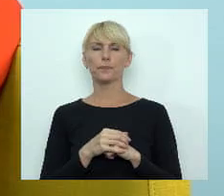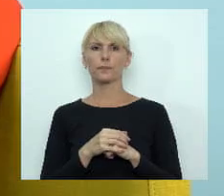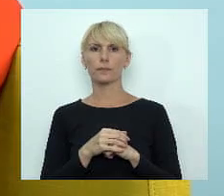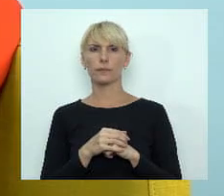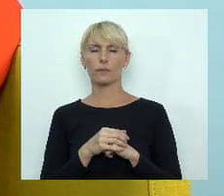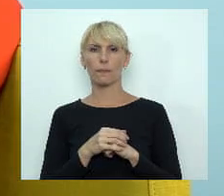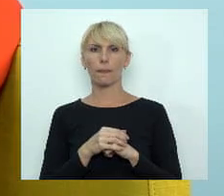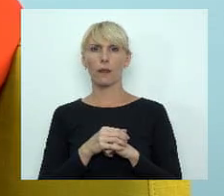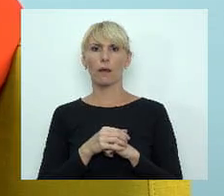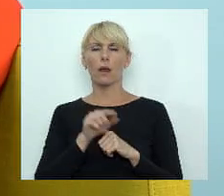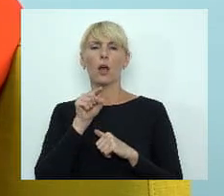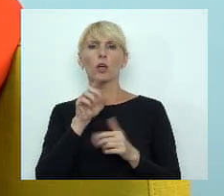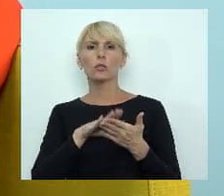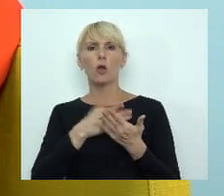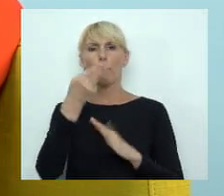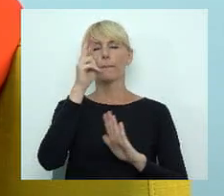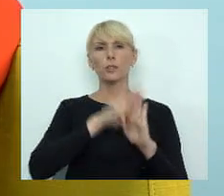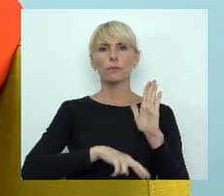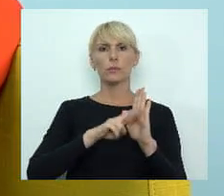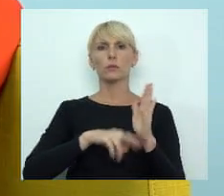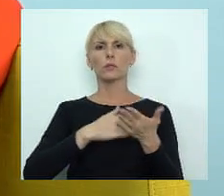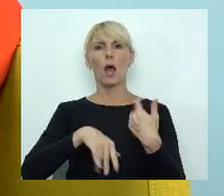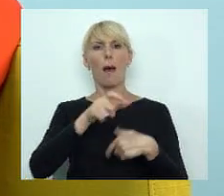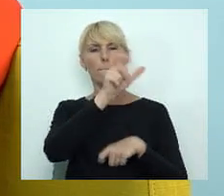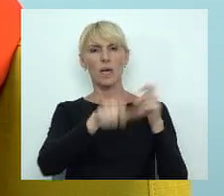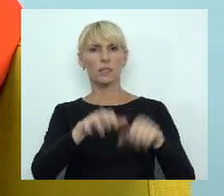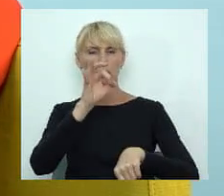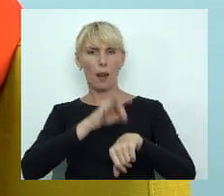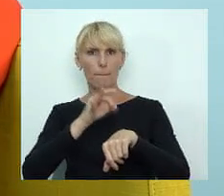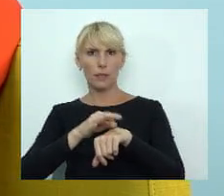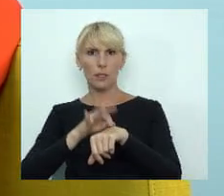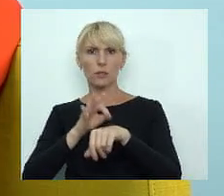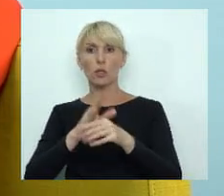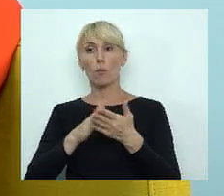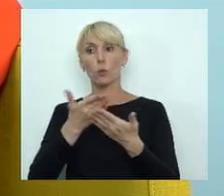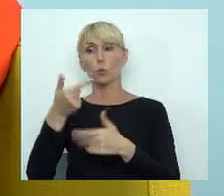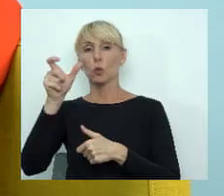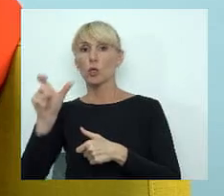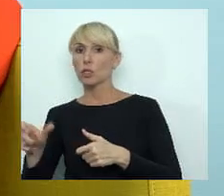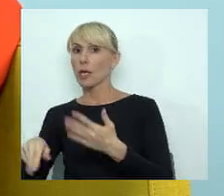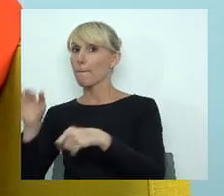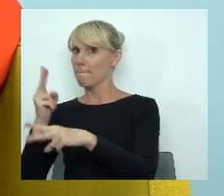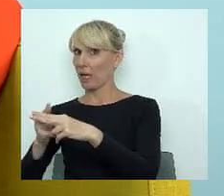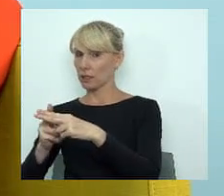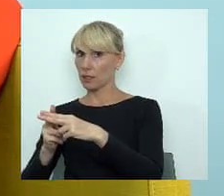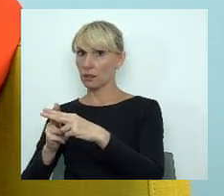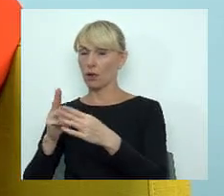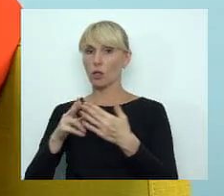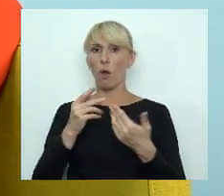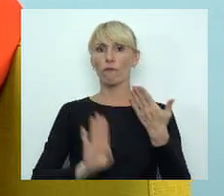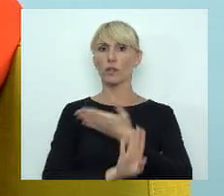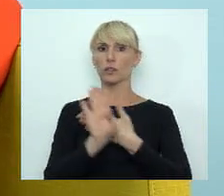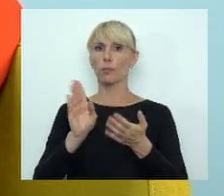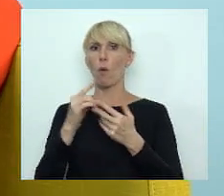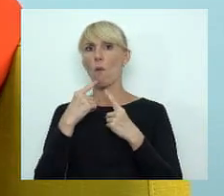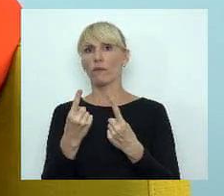przepisów polskiego prawa takiej możliwości, że personel medyczny wobec pacjenta, potencjalnego pacjenta, występował